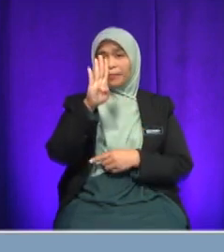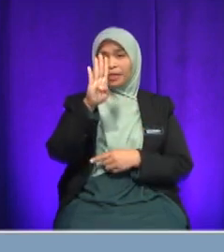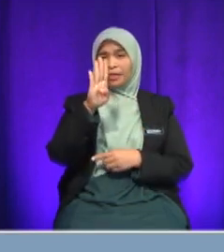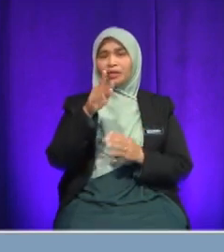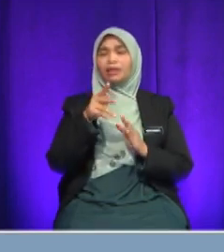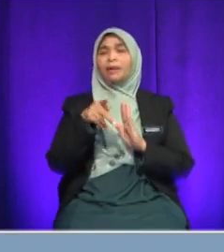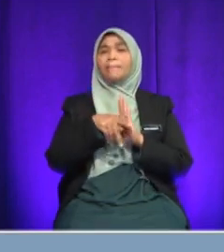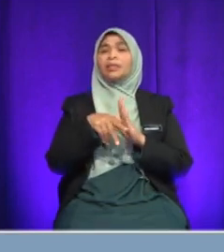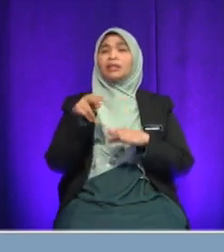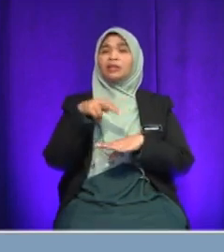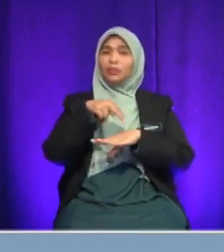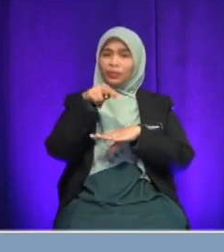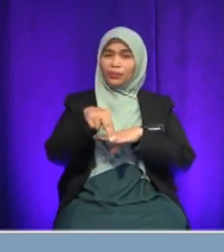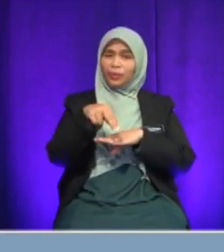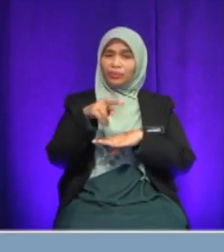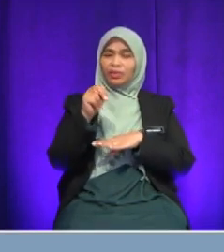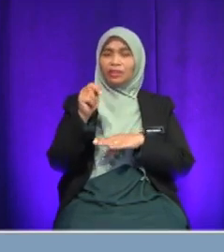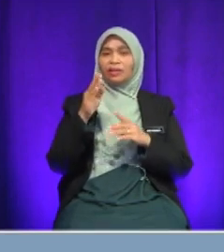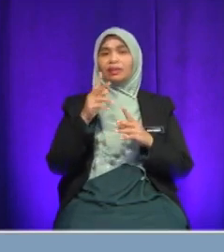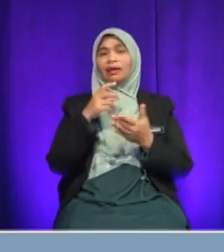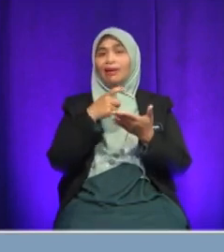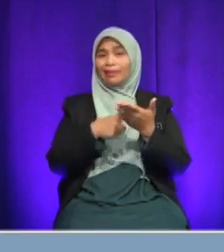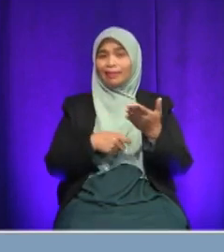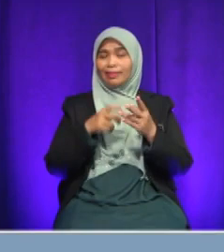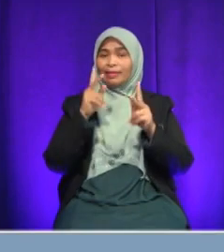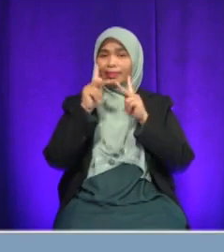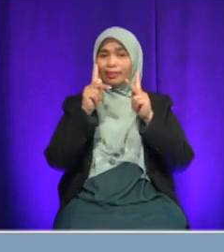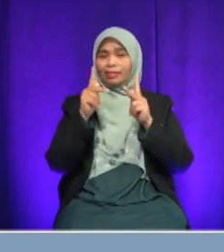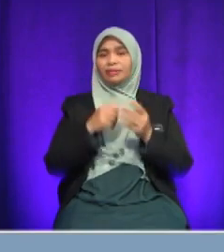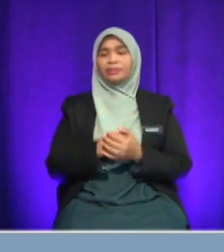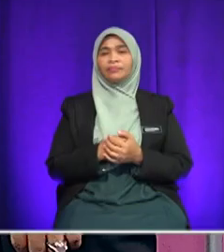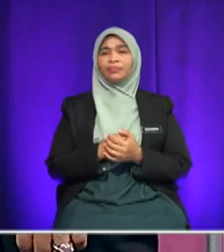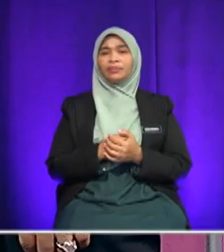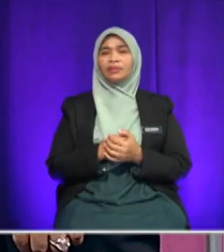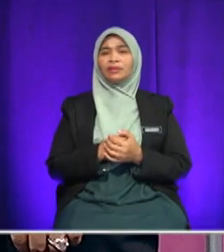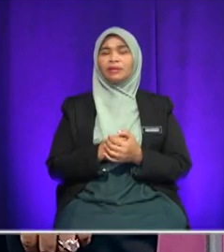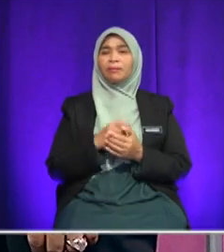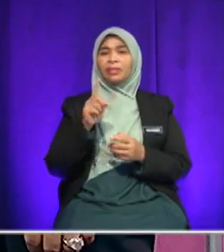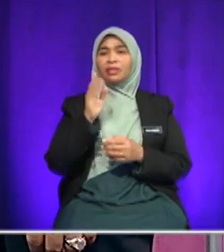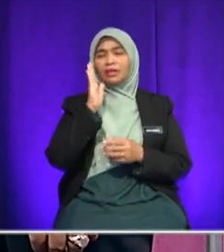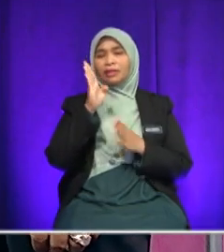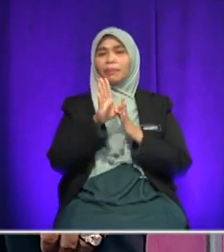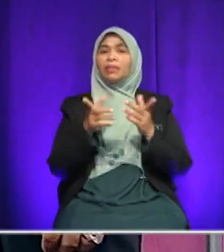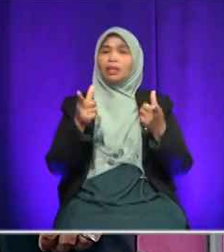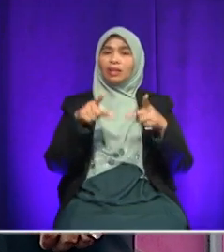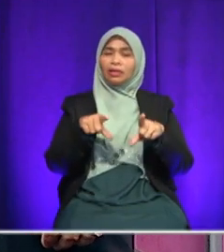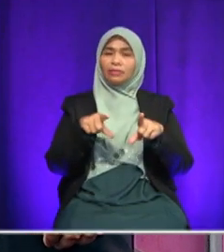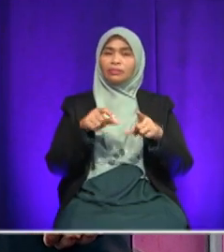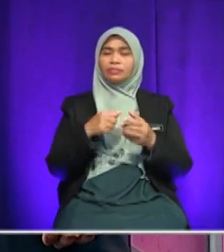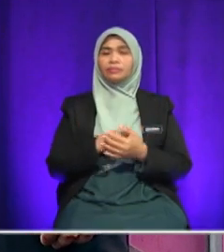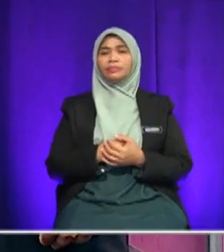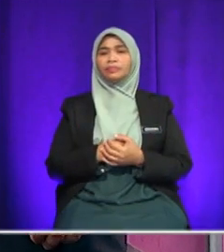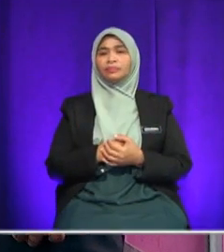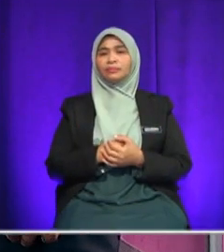harga kereta. Antara berikut, yang manakah menyebabkan berlaku pergerakan di atas keluk permintaan